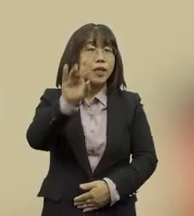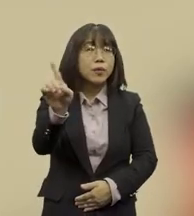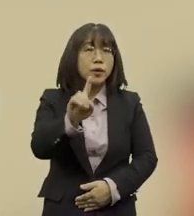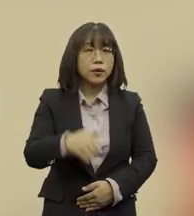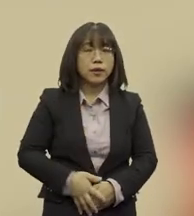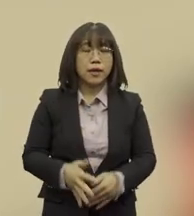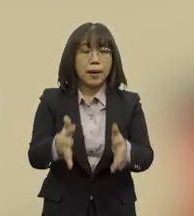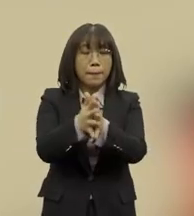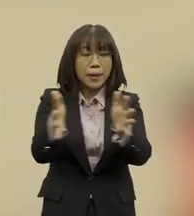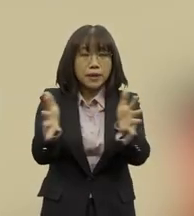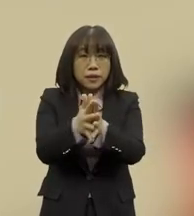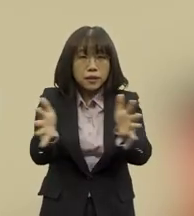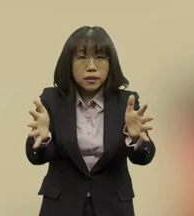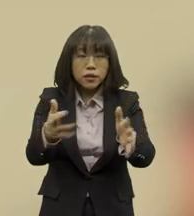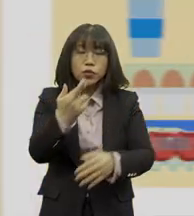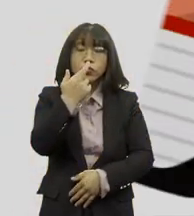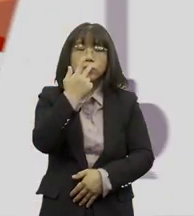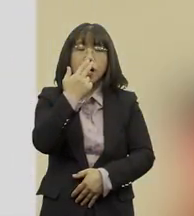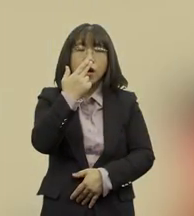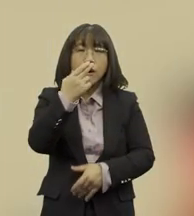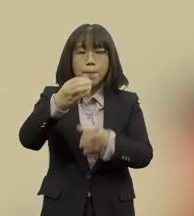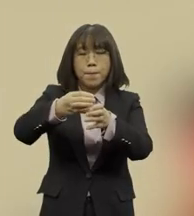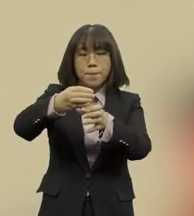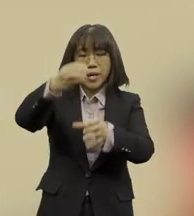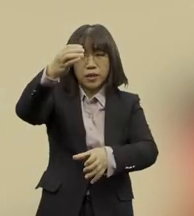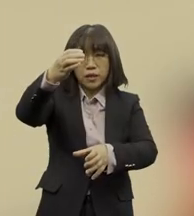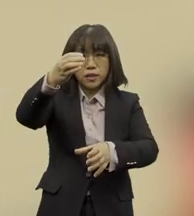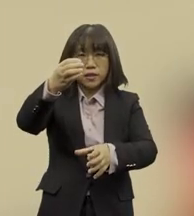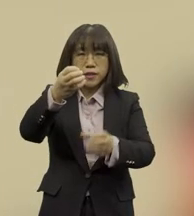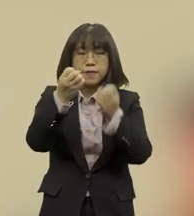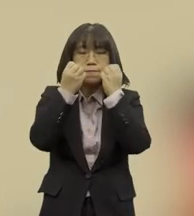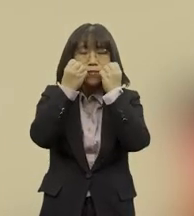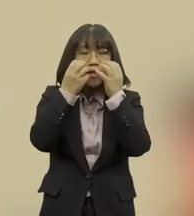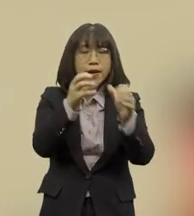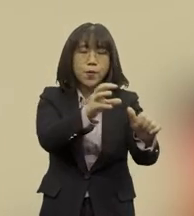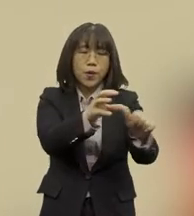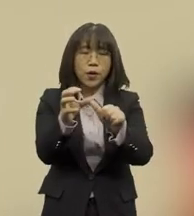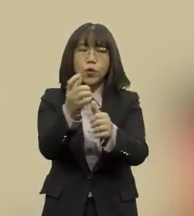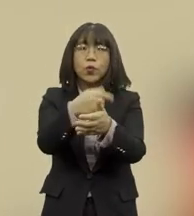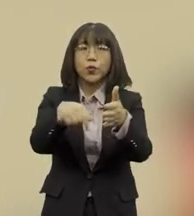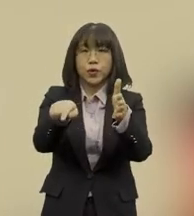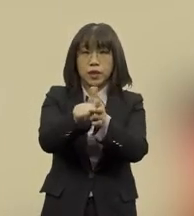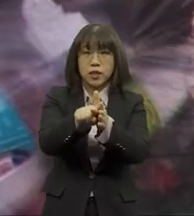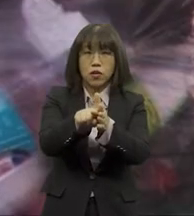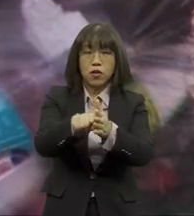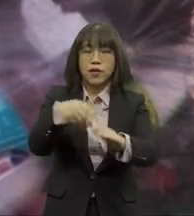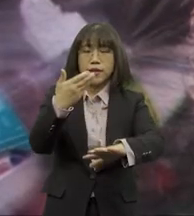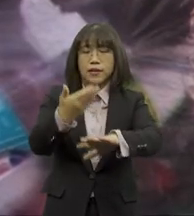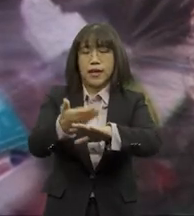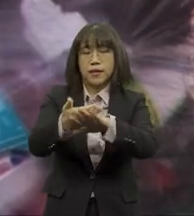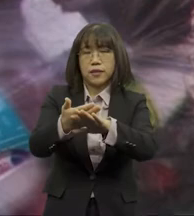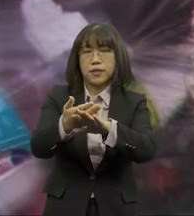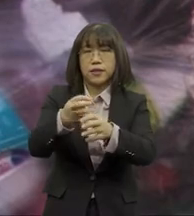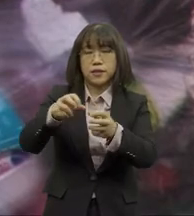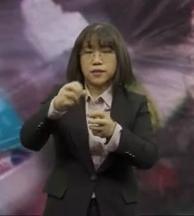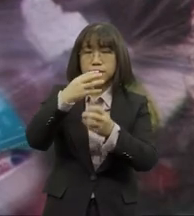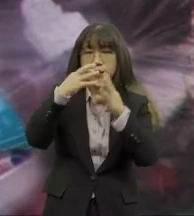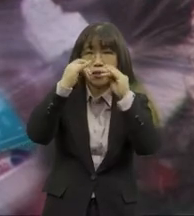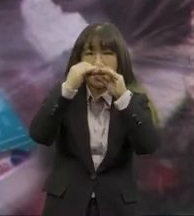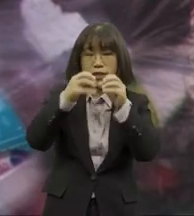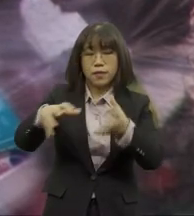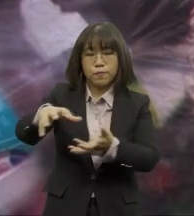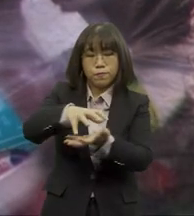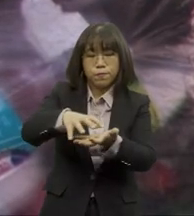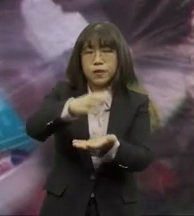앞으로는 공동주택에서 투명 페트병의 재활용을 높이기 위해 투명 페트병을 합성수지 용기류와 구분 배출해야